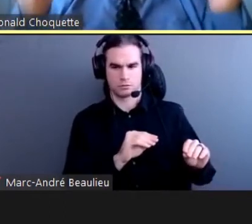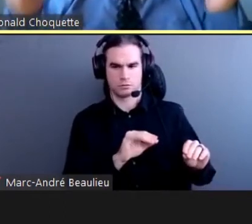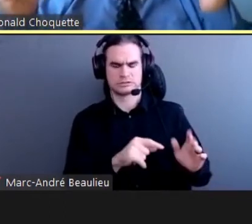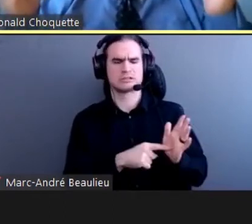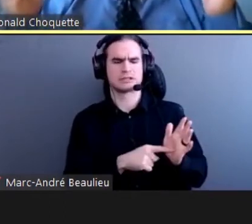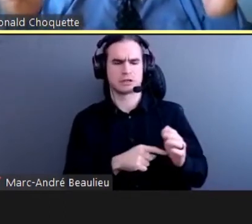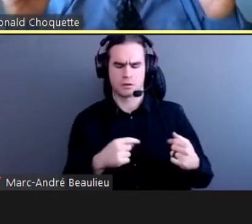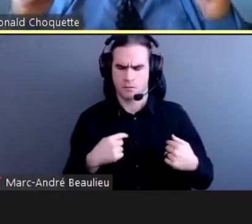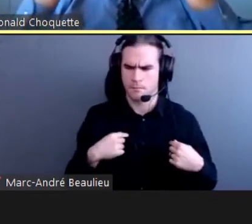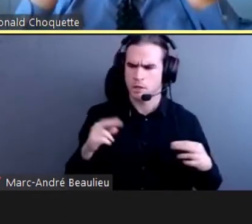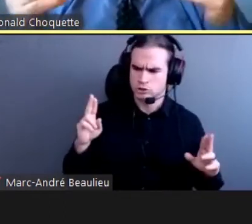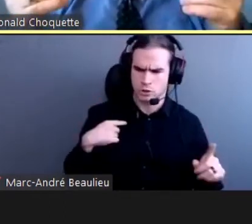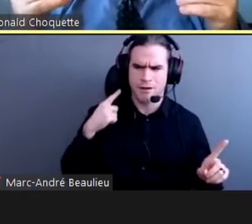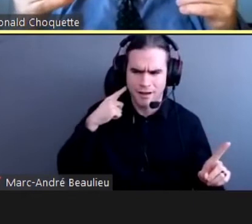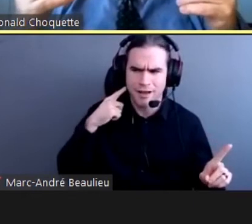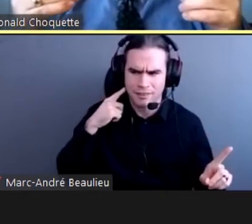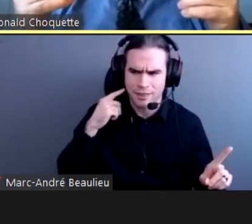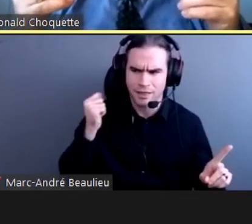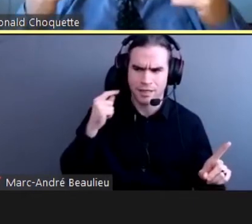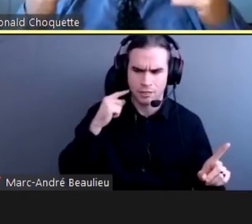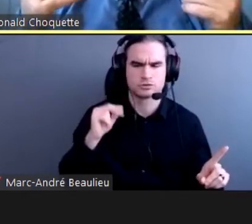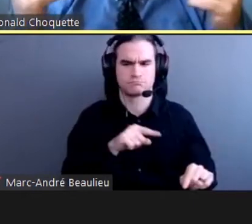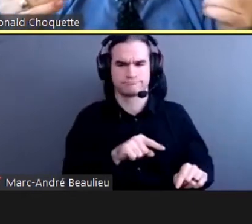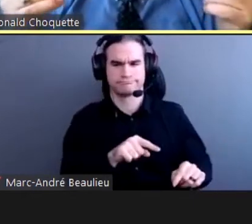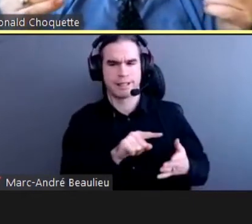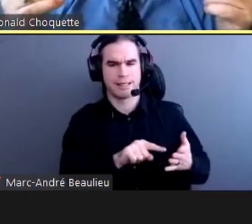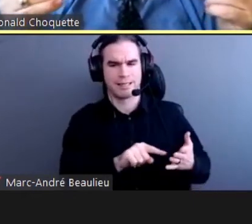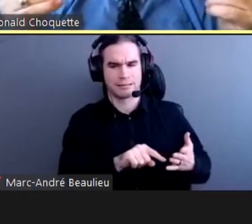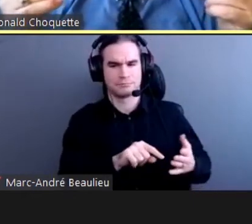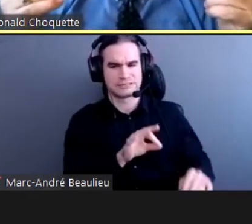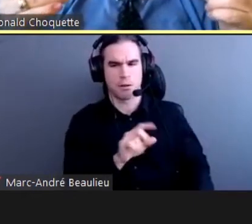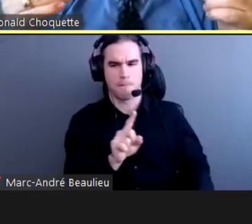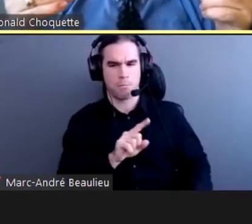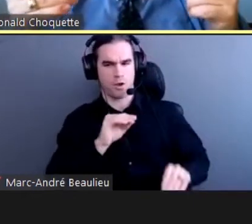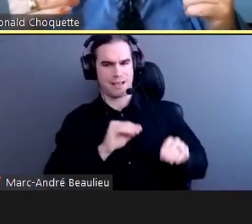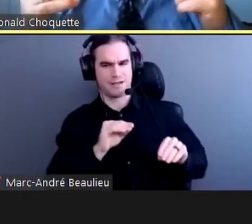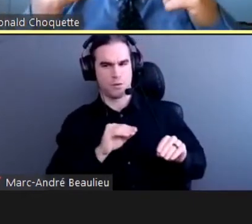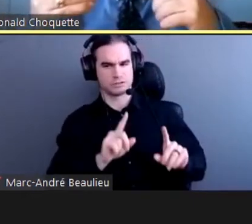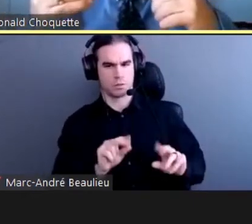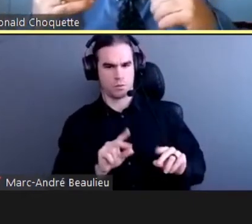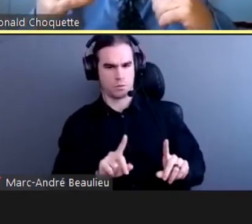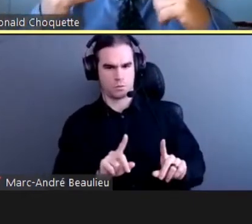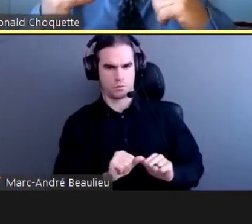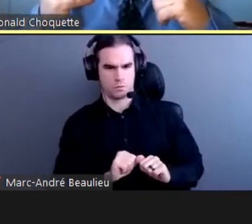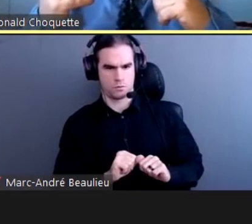je l'entends ou je ne l'entends pas, ça, c'est un dépistage, ce n'est pas une évaluation audiologique.